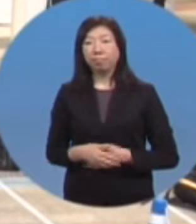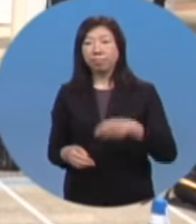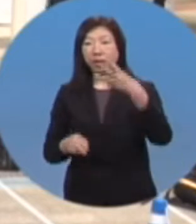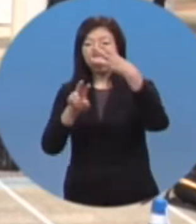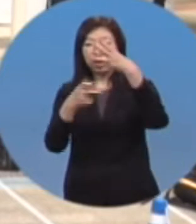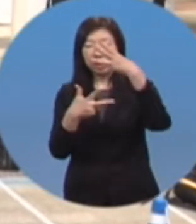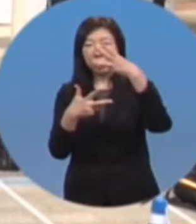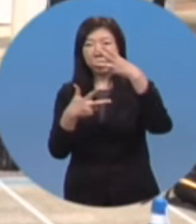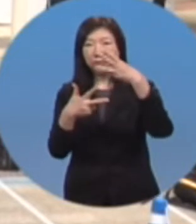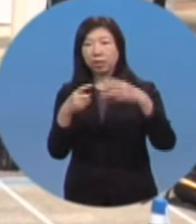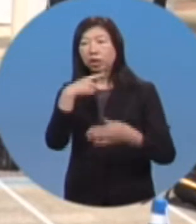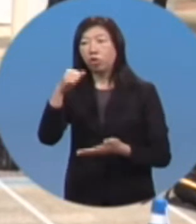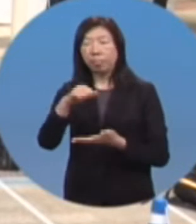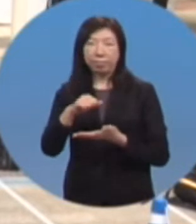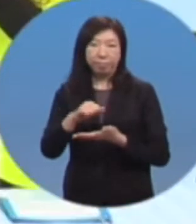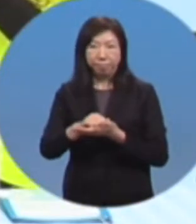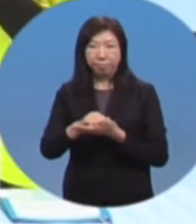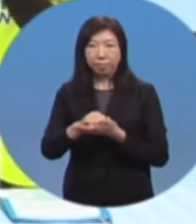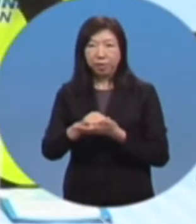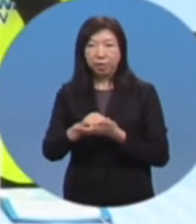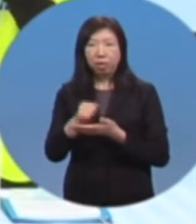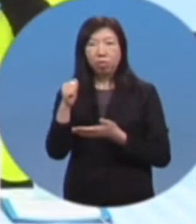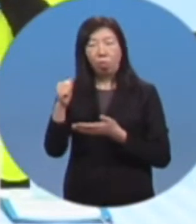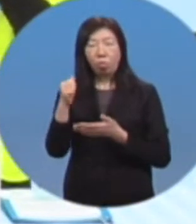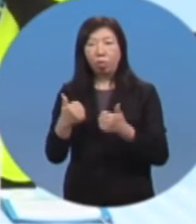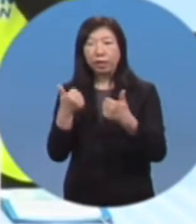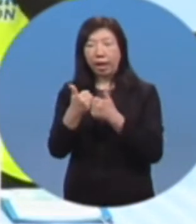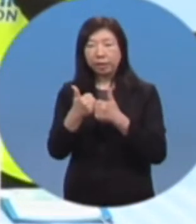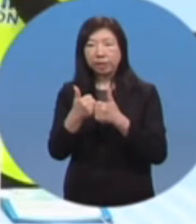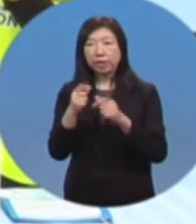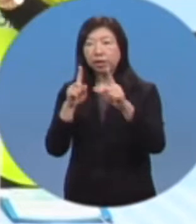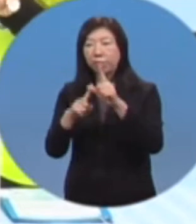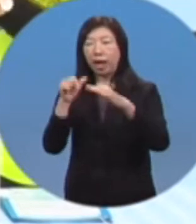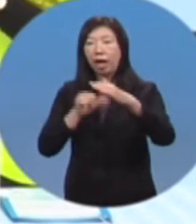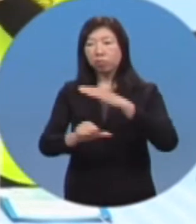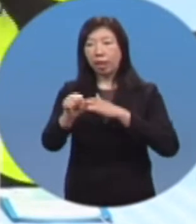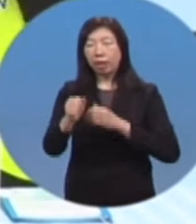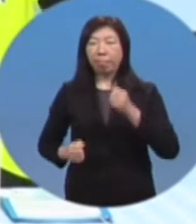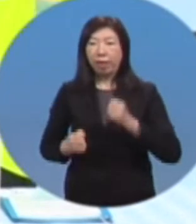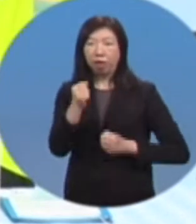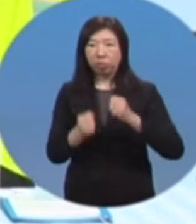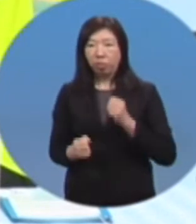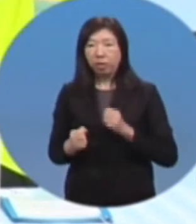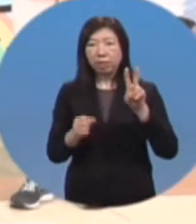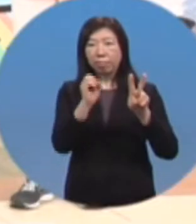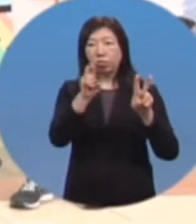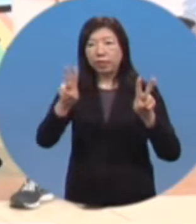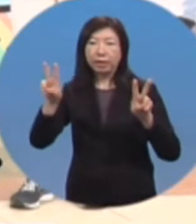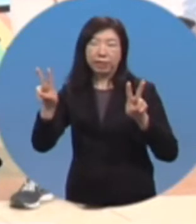3月27日日曜日、ゴーゴーチャレンジ千葉アクアラインマラソン2022フェスが行われ